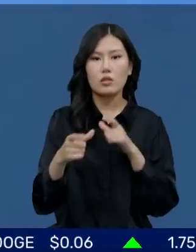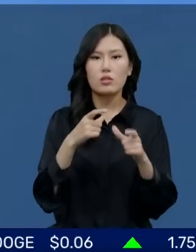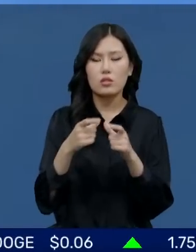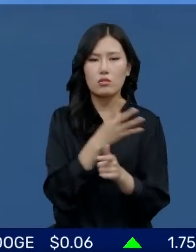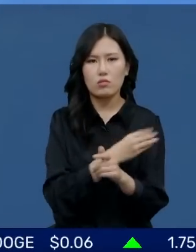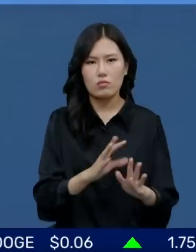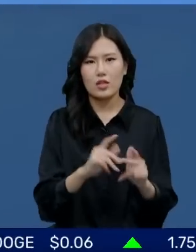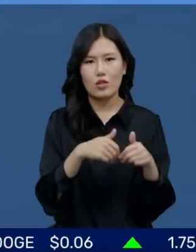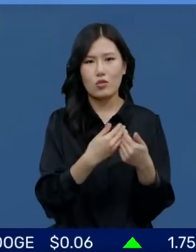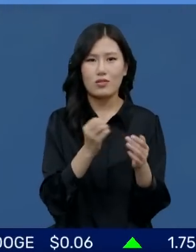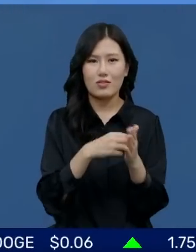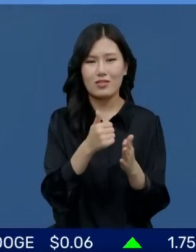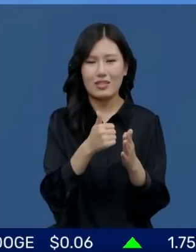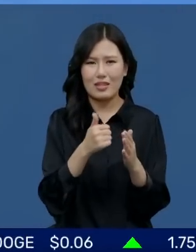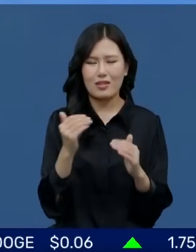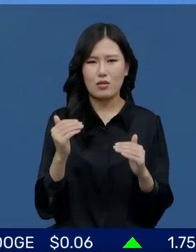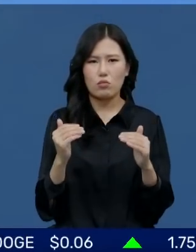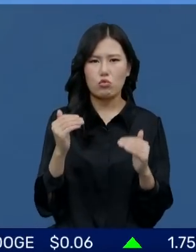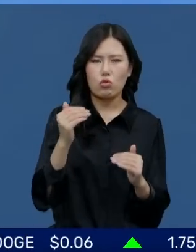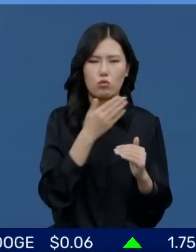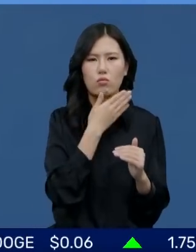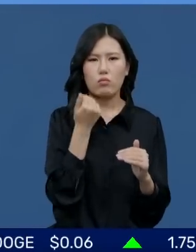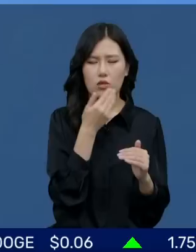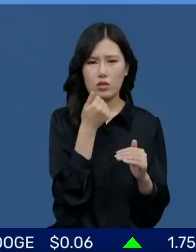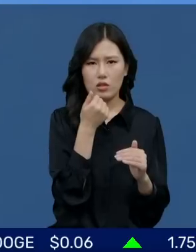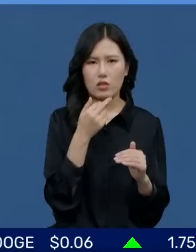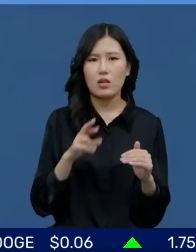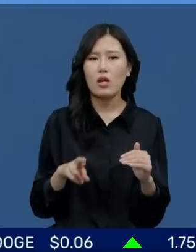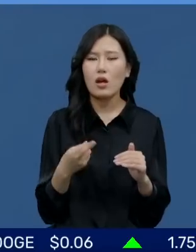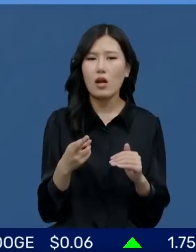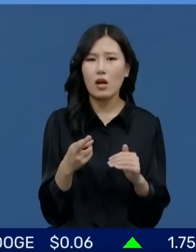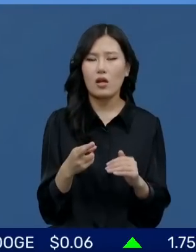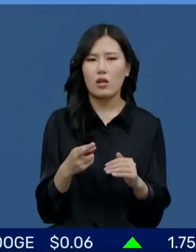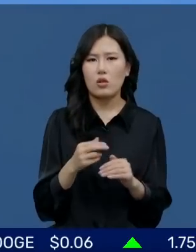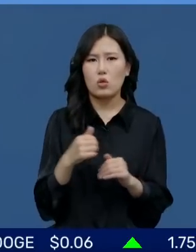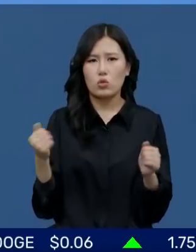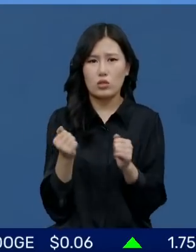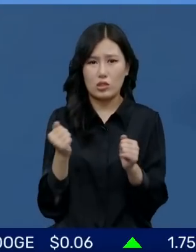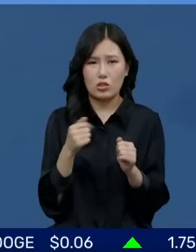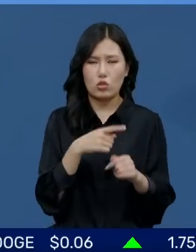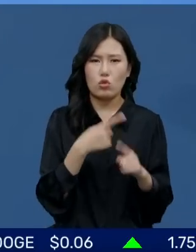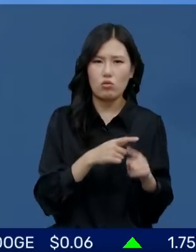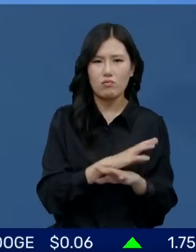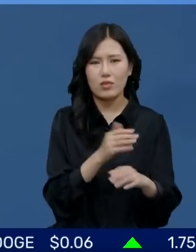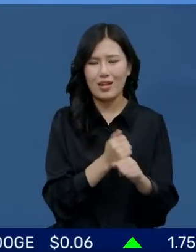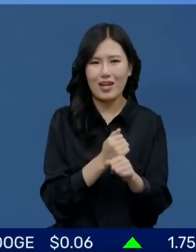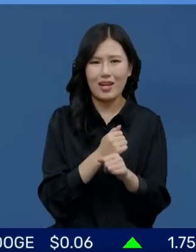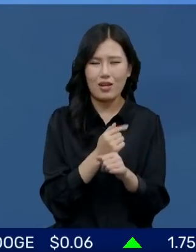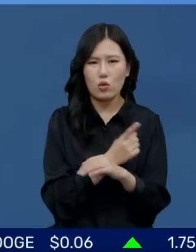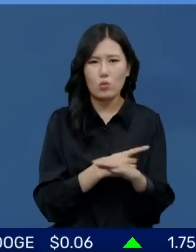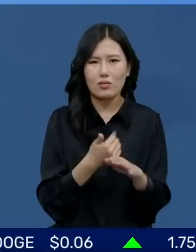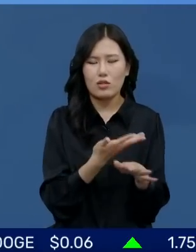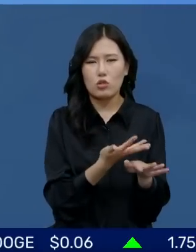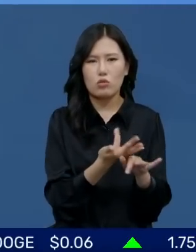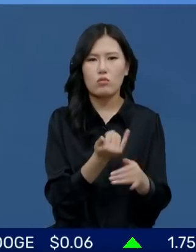уурхай салбараас илүү баймар. За гэтэл энэ бас улирлаас шалтгаалаад хөдөө аж ахуйн салбарт бүтэмж нь буурдаг байгаа юм. За учир нь манад хөдөө аж